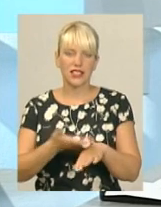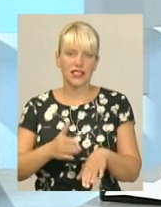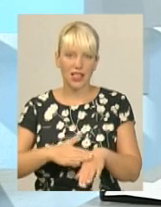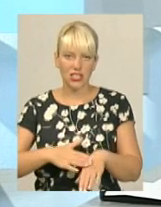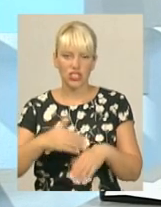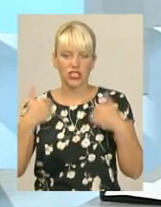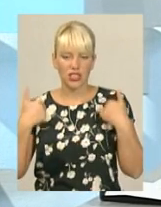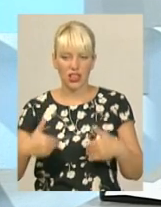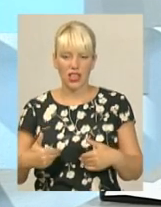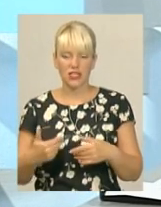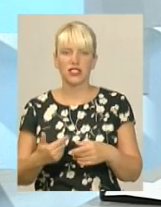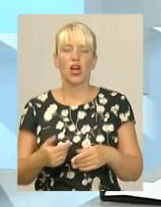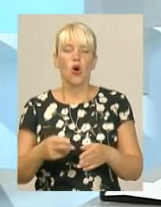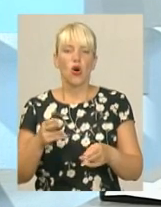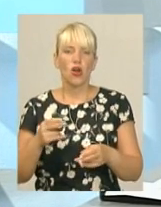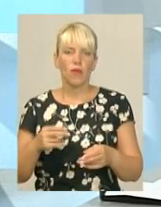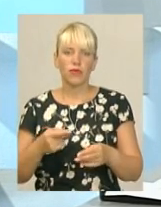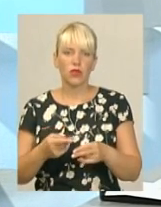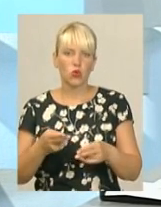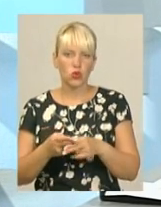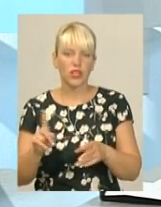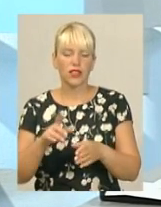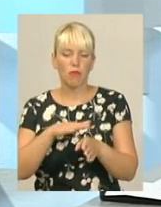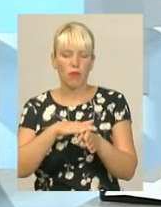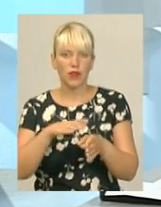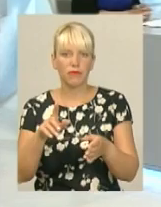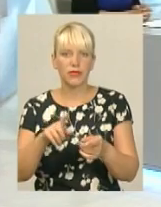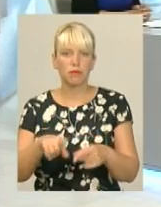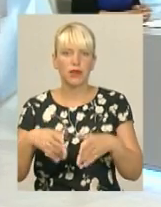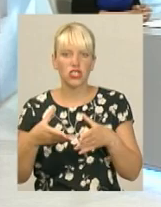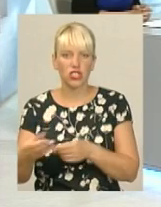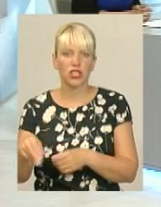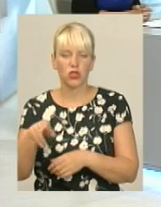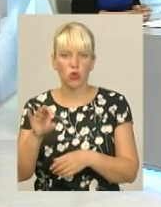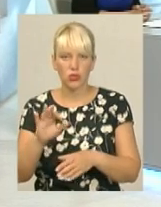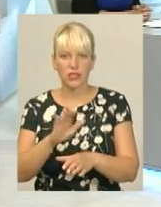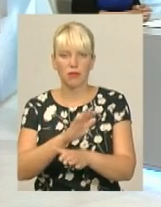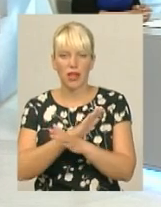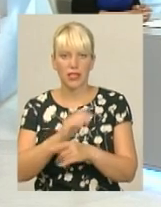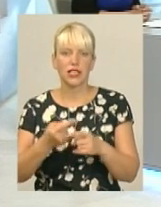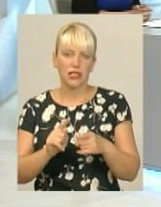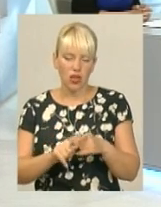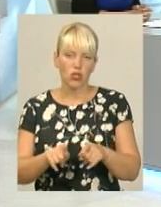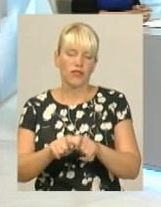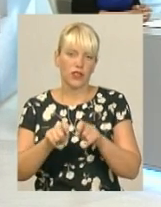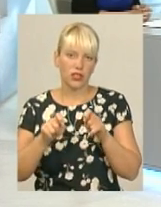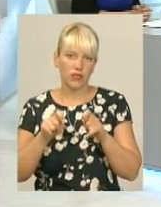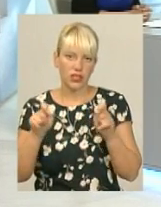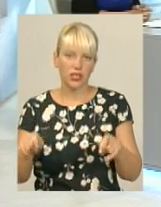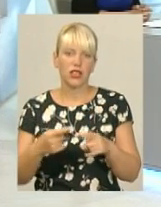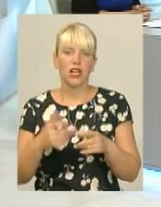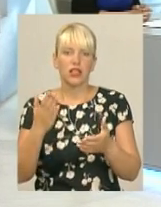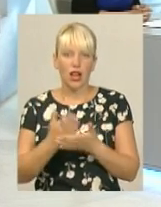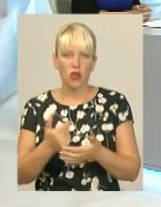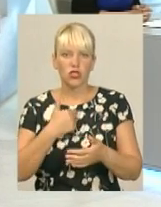які спричинили смерть, також не повністю розкриті. Приємно констатувати факт, що ми розкрили також і